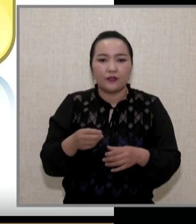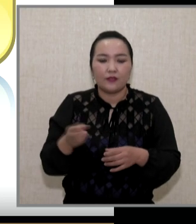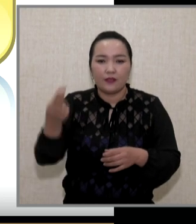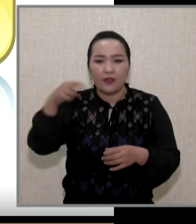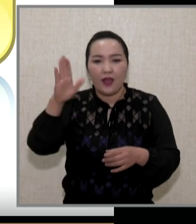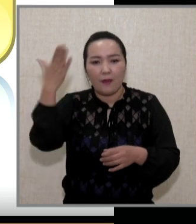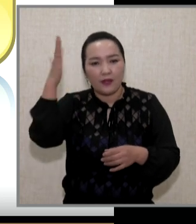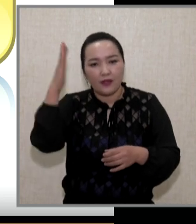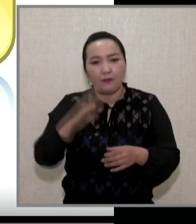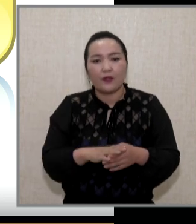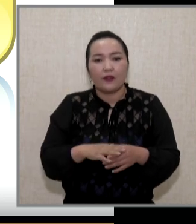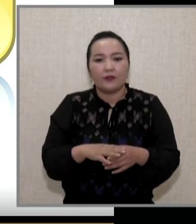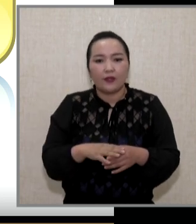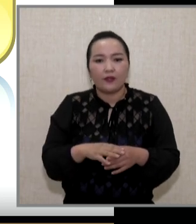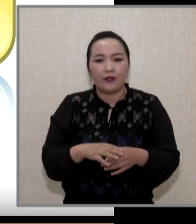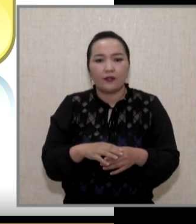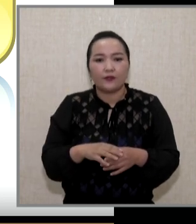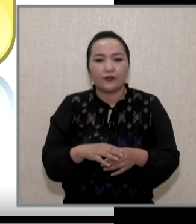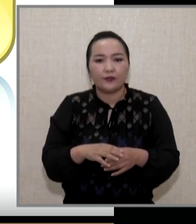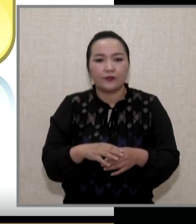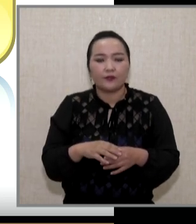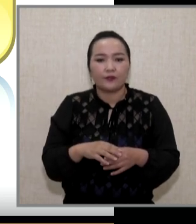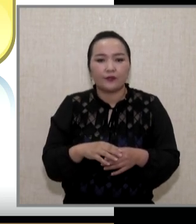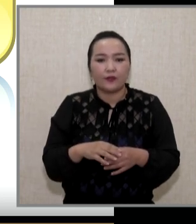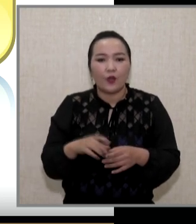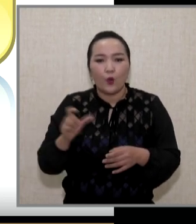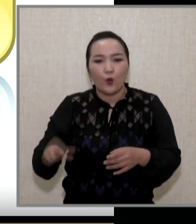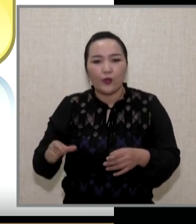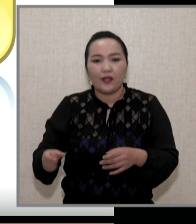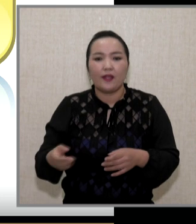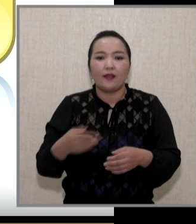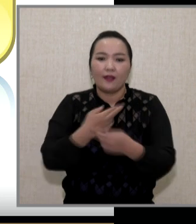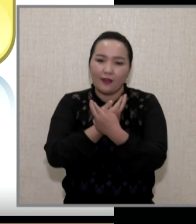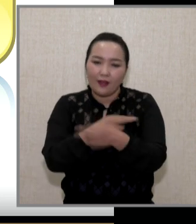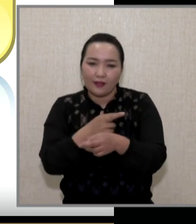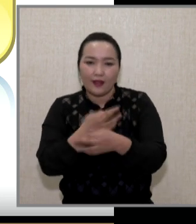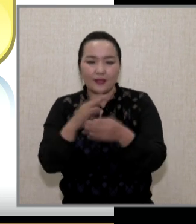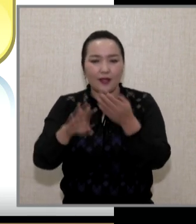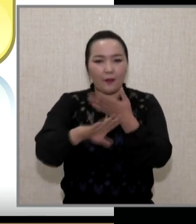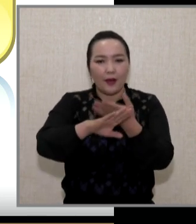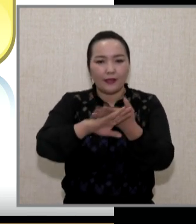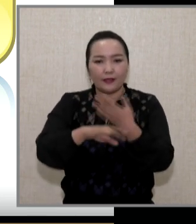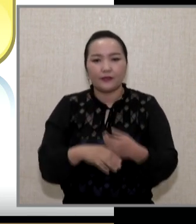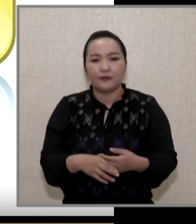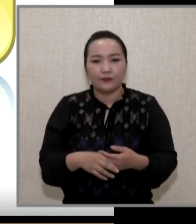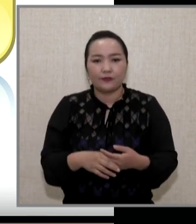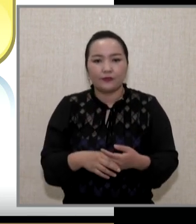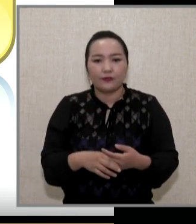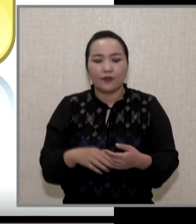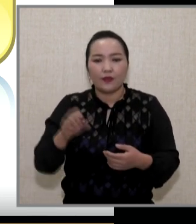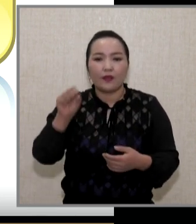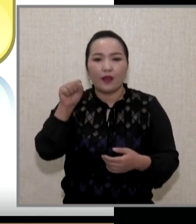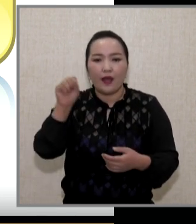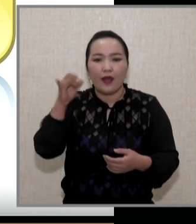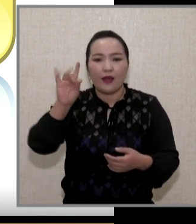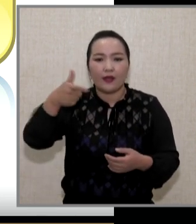Бас хамгийн гол витамин байдаг. Тэгвэл айраг уул энэчнээс хүүхдүүд маань Д витаминыг авч болох нь. За үүнээс гадна айргийг сүрье, чийг